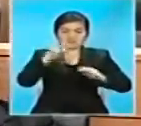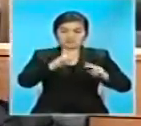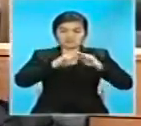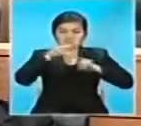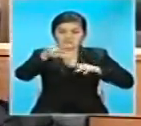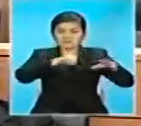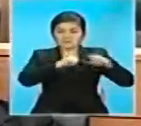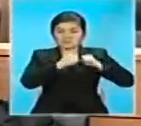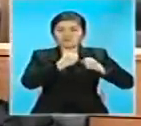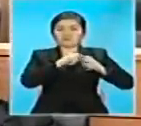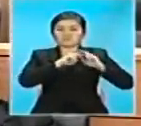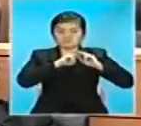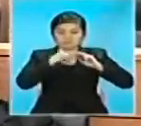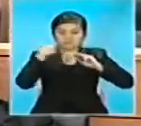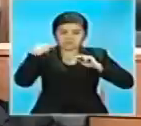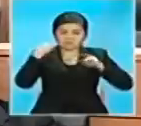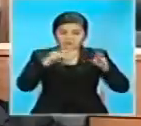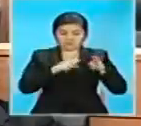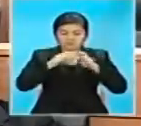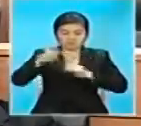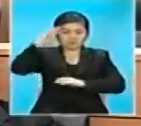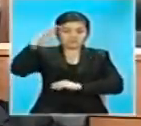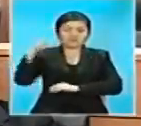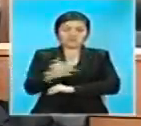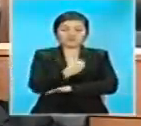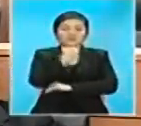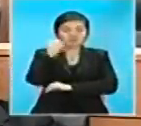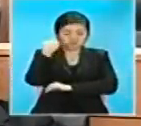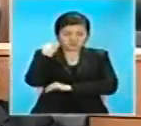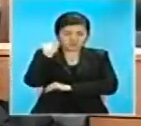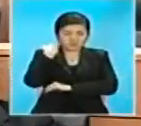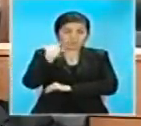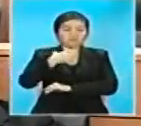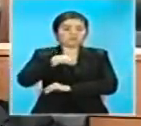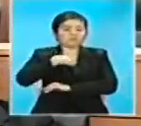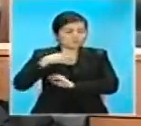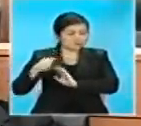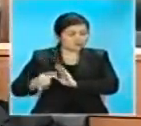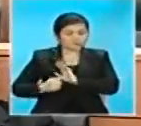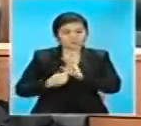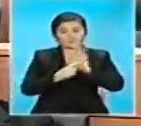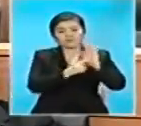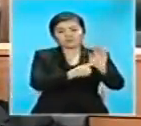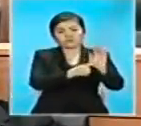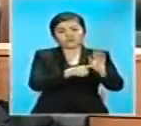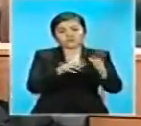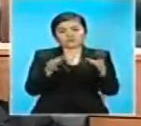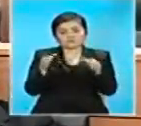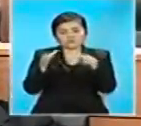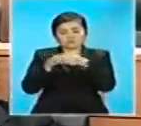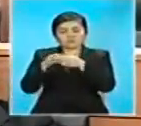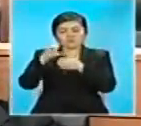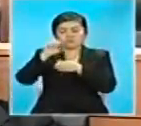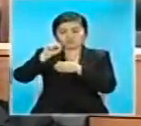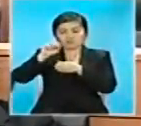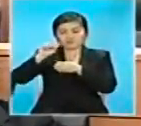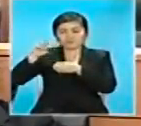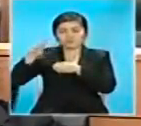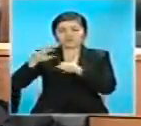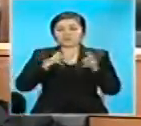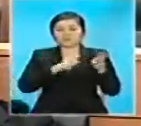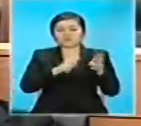ฏิวัติรัฐประหารจึงขอเสนอให้คณะสสล.ได้หาวิธี